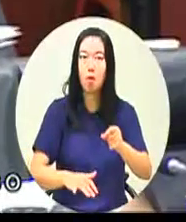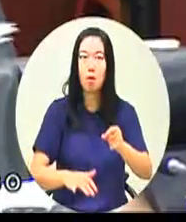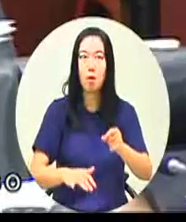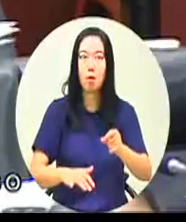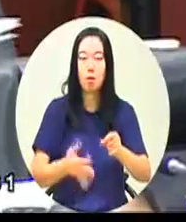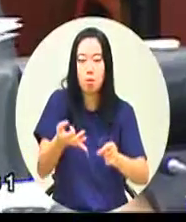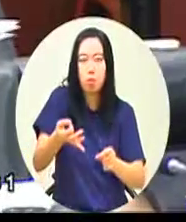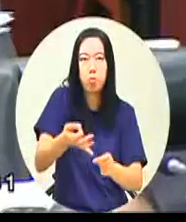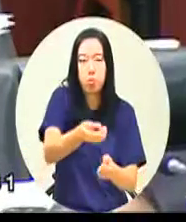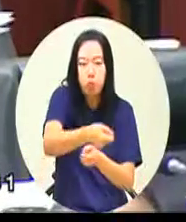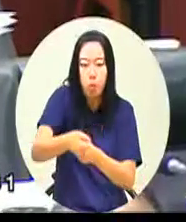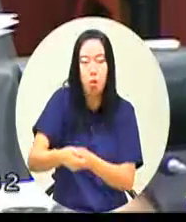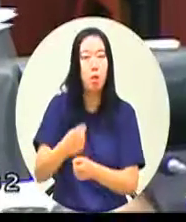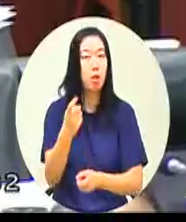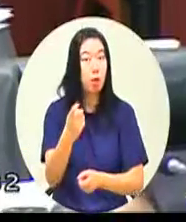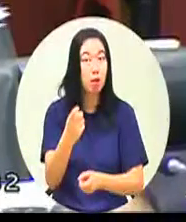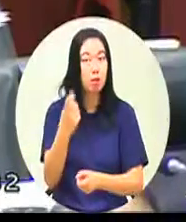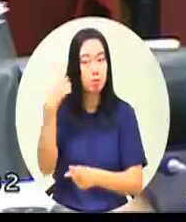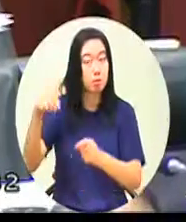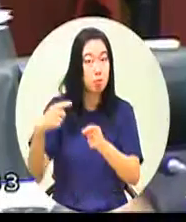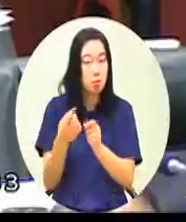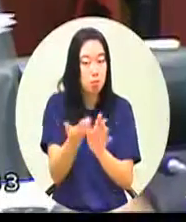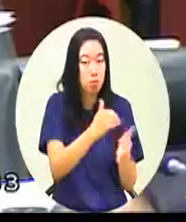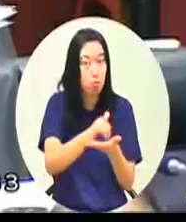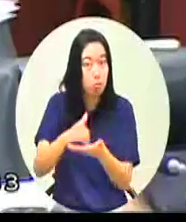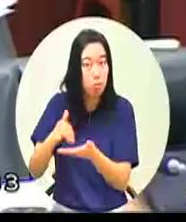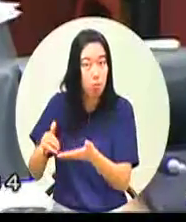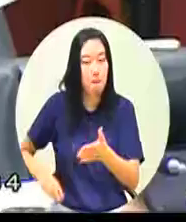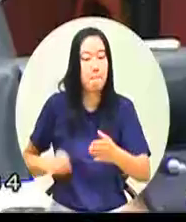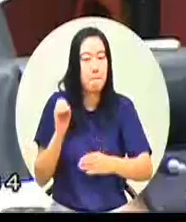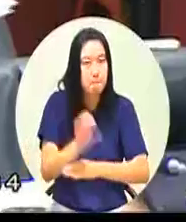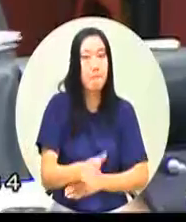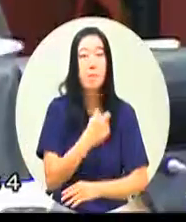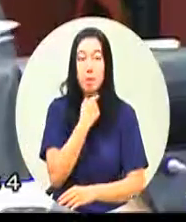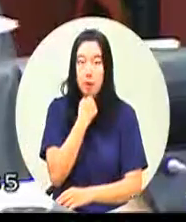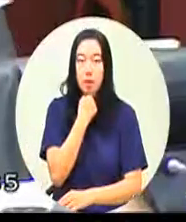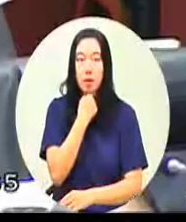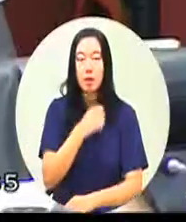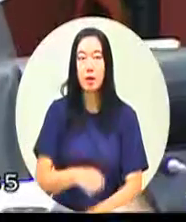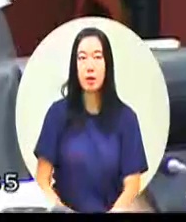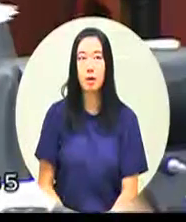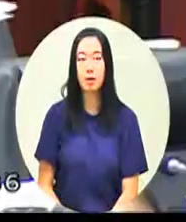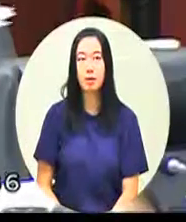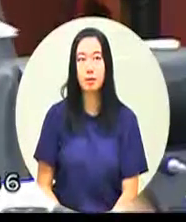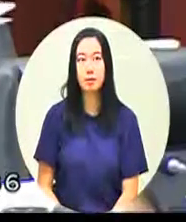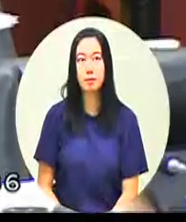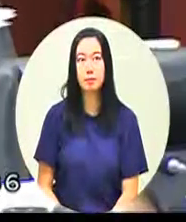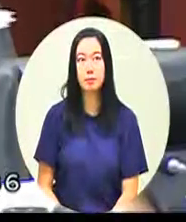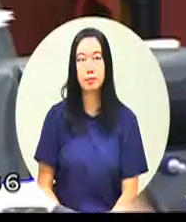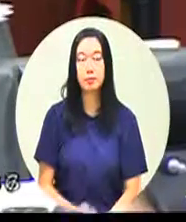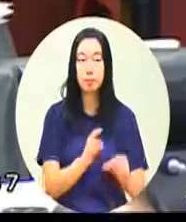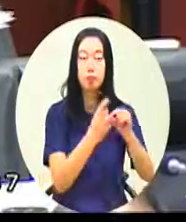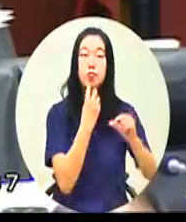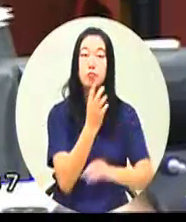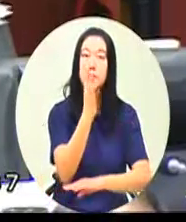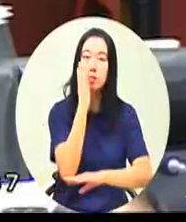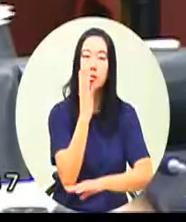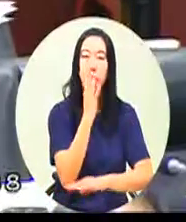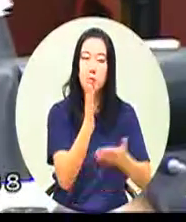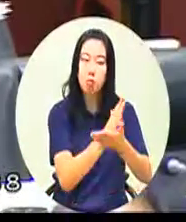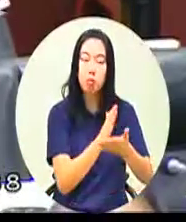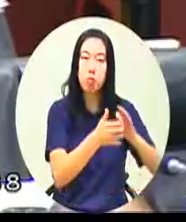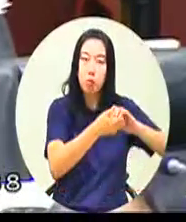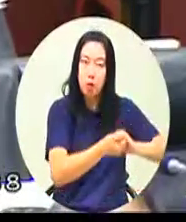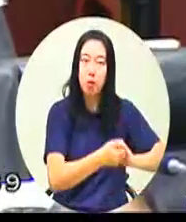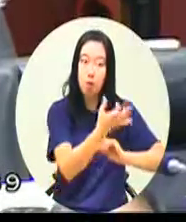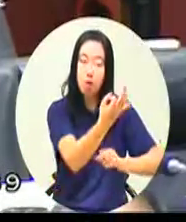措经费，那当然明年的预算里面，那我们可以在筹措这个中央核定的经费，那我们可以在明